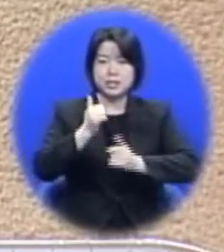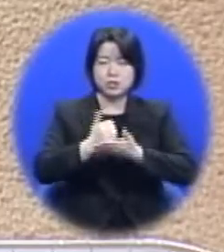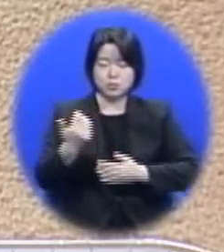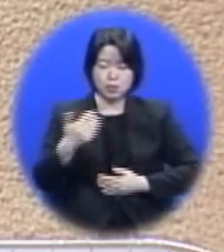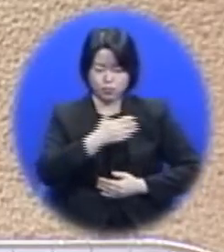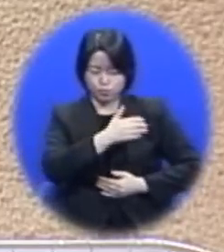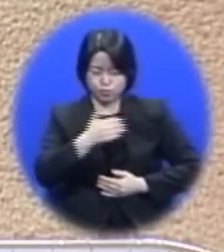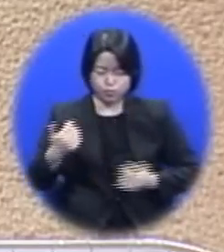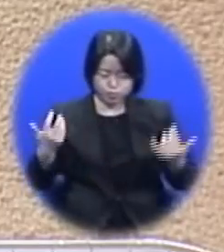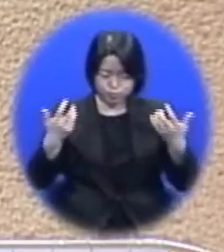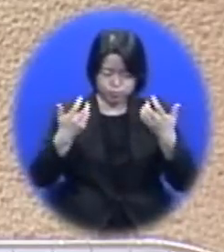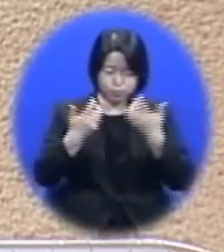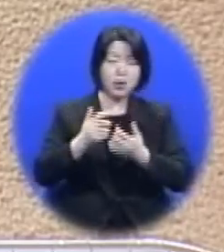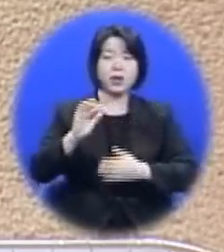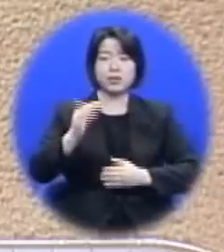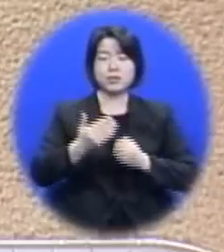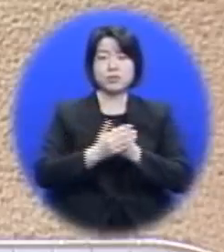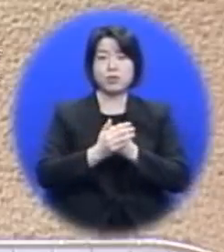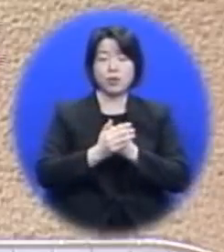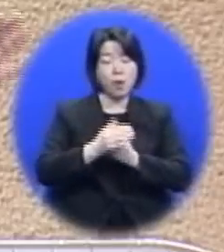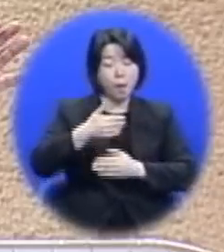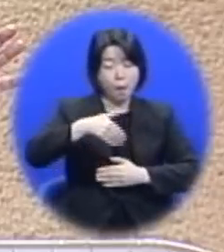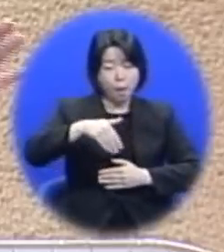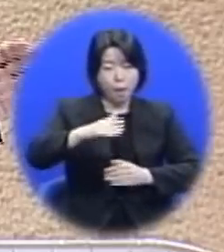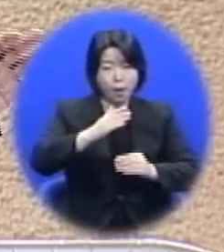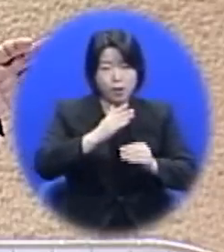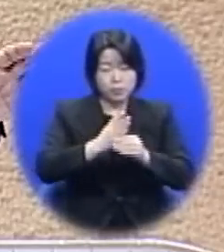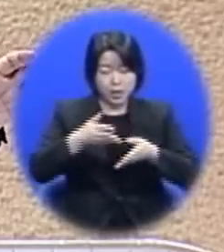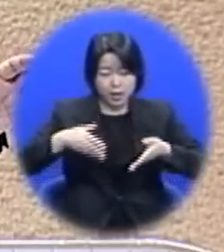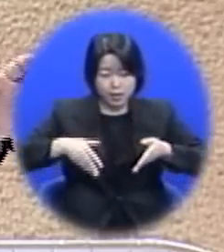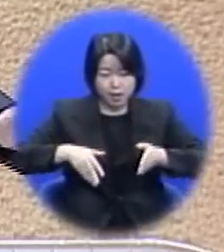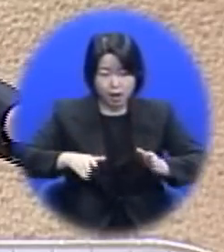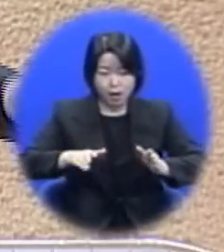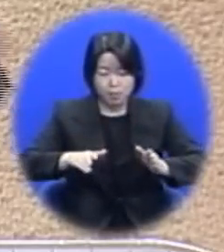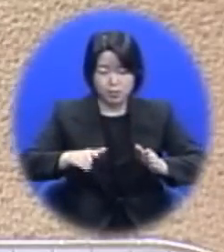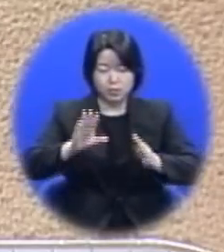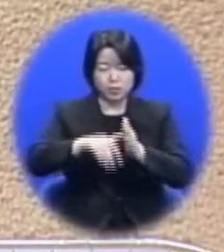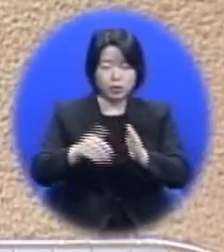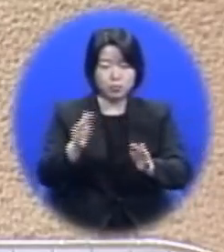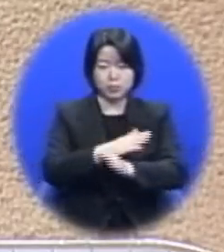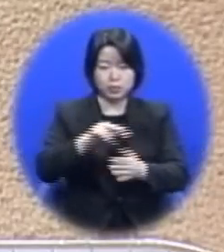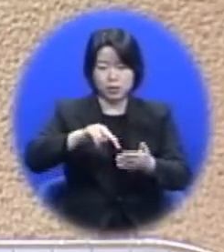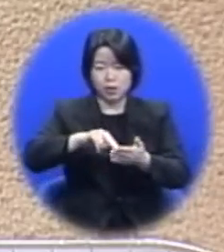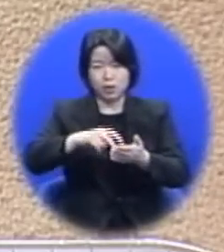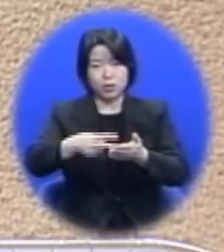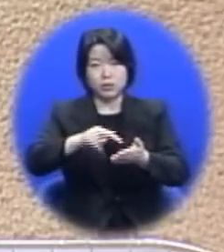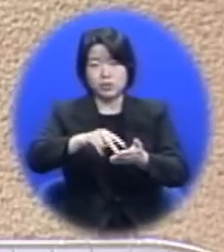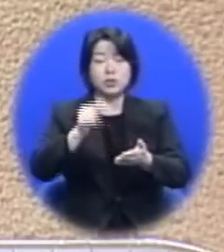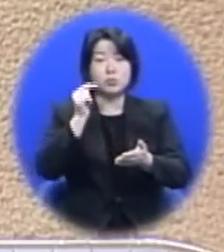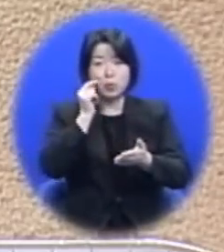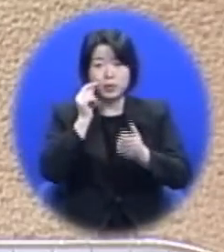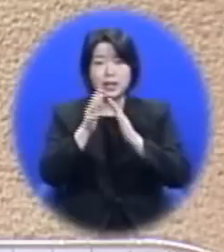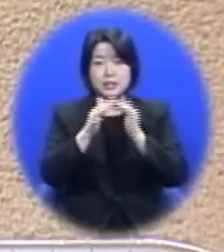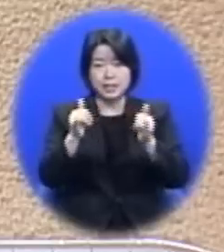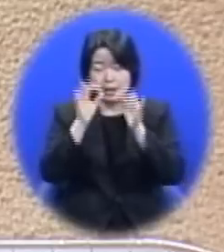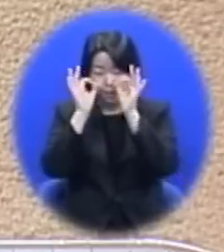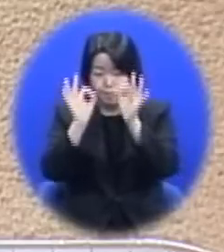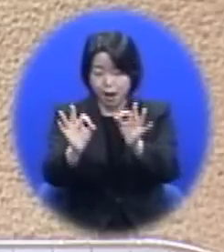충만해졌습니다. 그리고 가다가 나면서 걷지 못하던 거린을 본 겁니다.